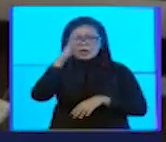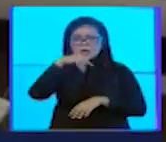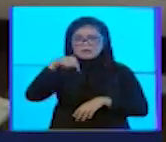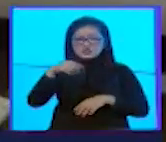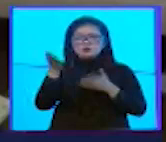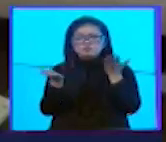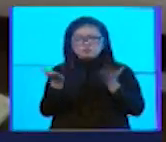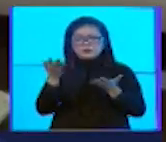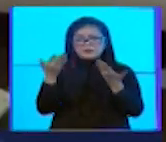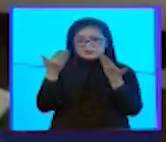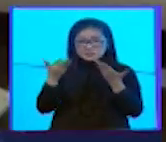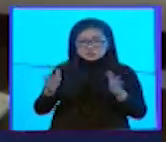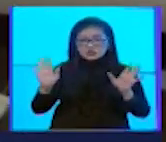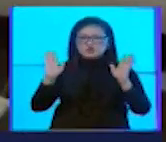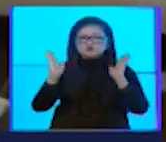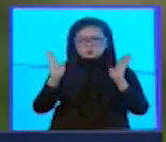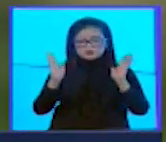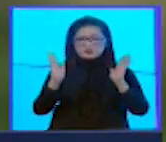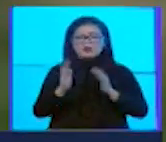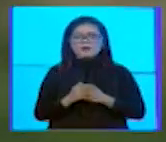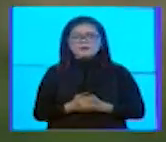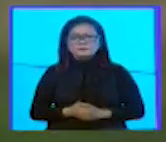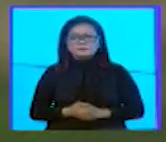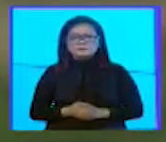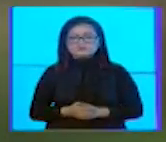patologi, sedangkan dengan PCR itu sudah selesai.